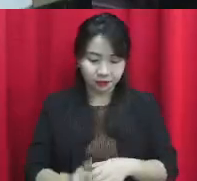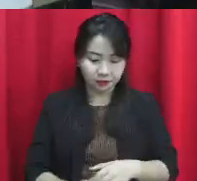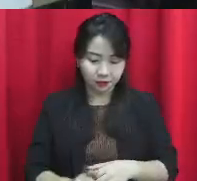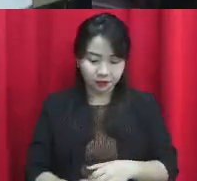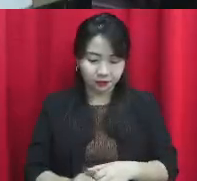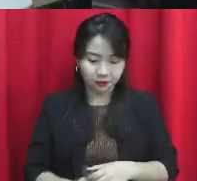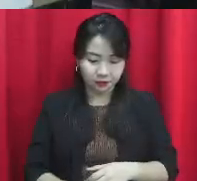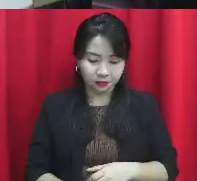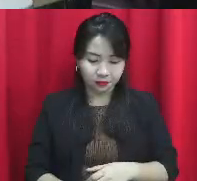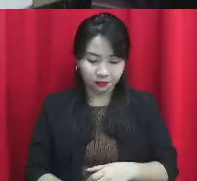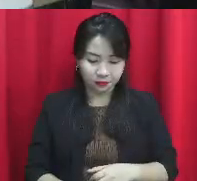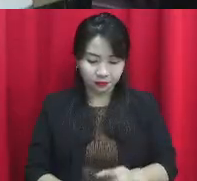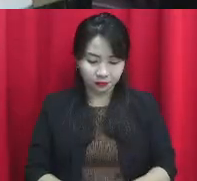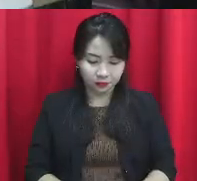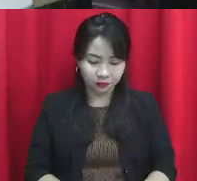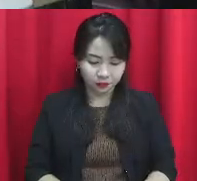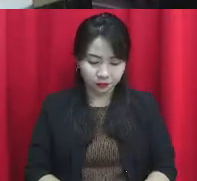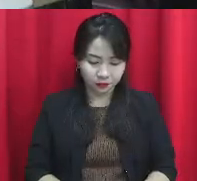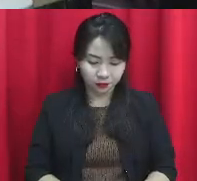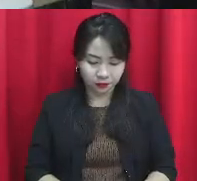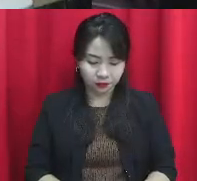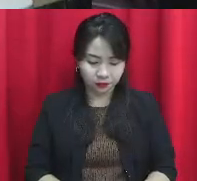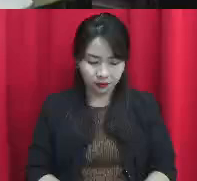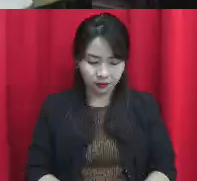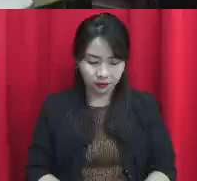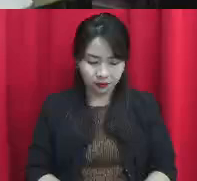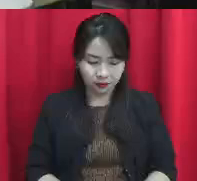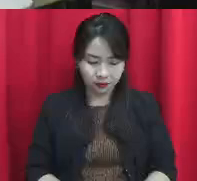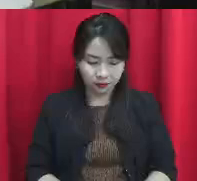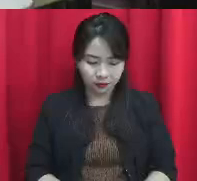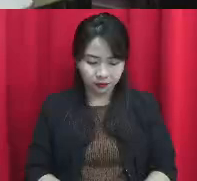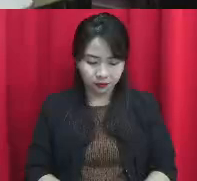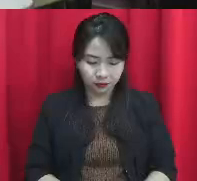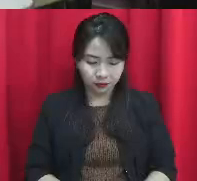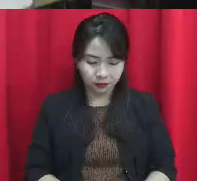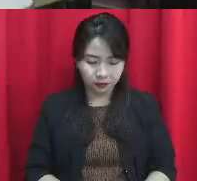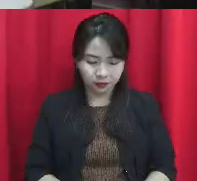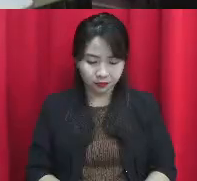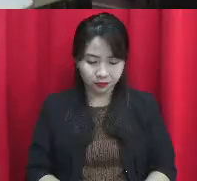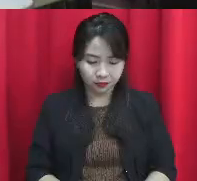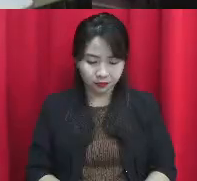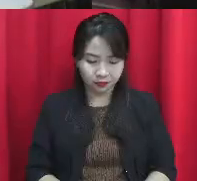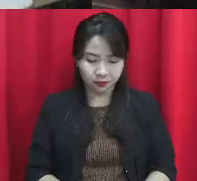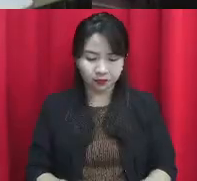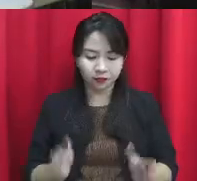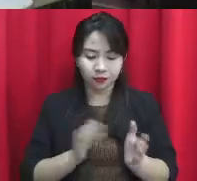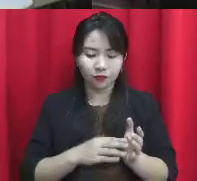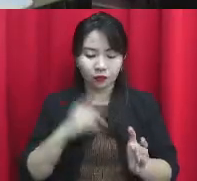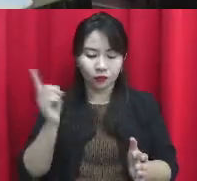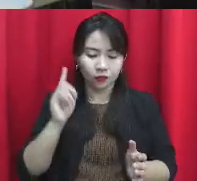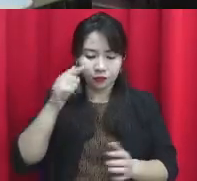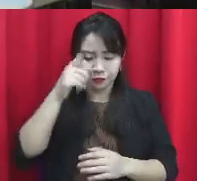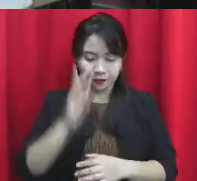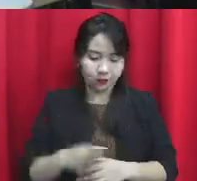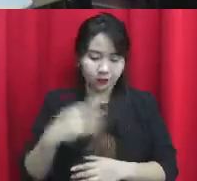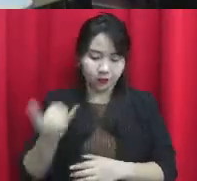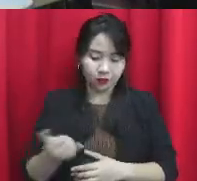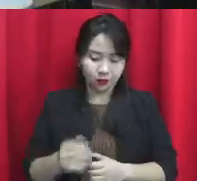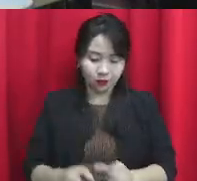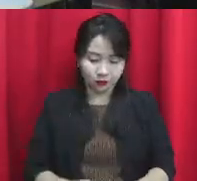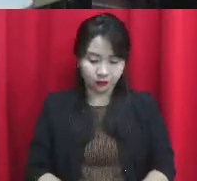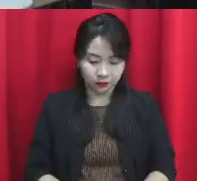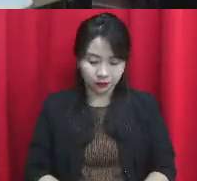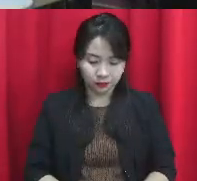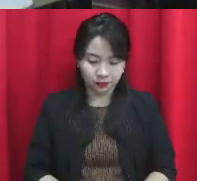pala yung realidad ng buhay masaya pala masaya pala na Diyos lang ang nasa utak mo at wala ng iba ang sarap mga kapatid sa